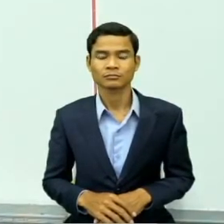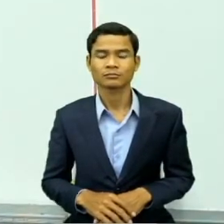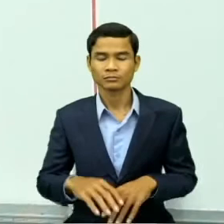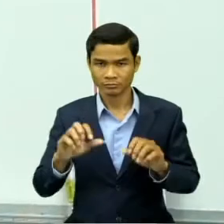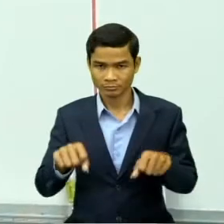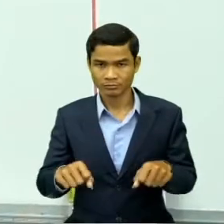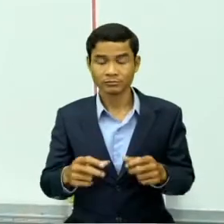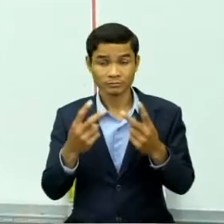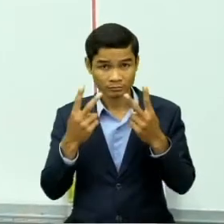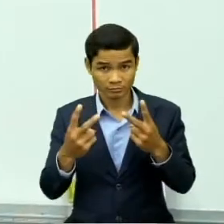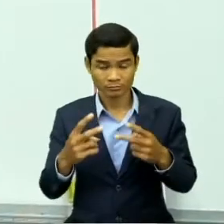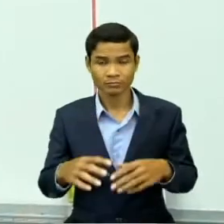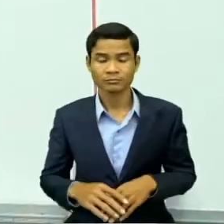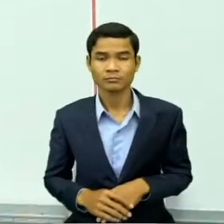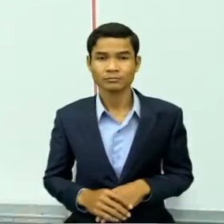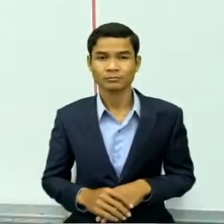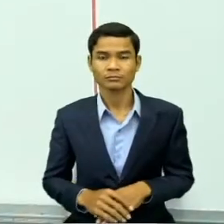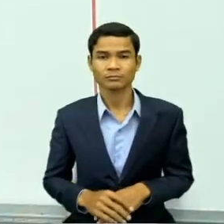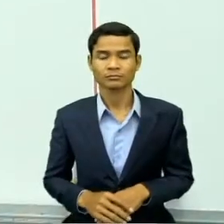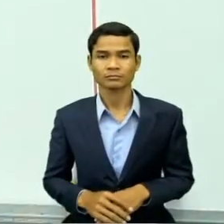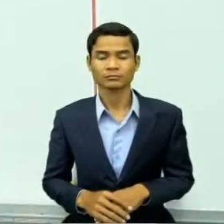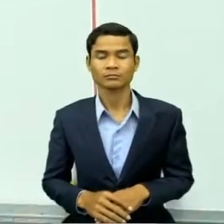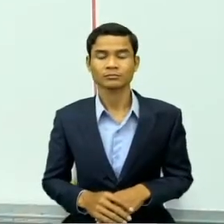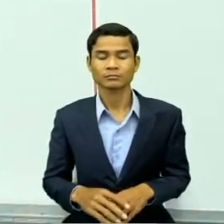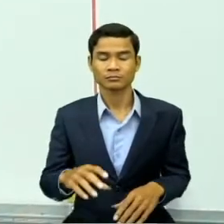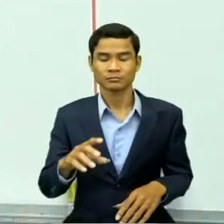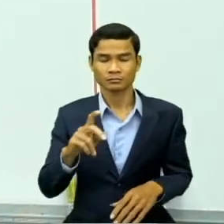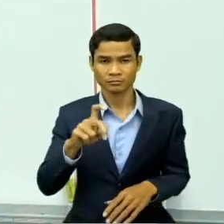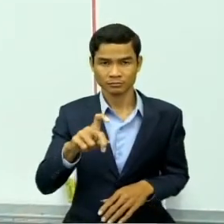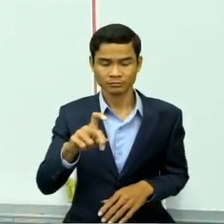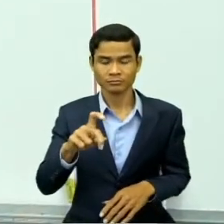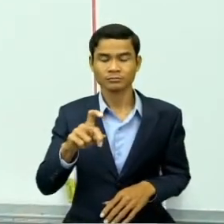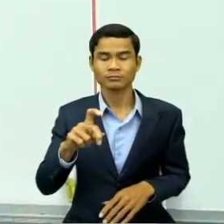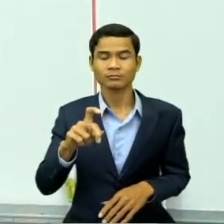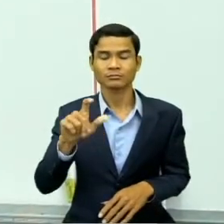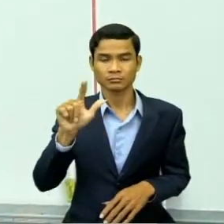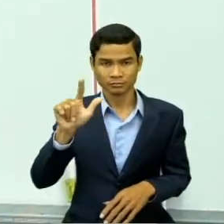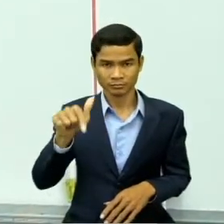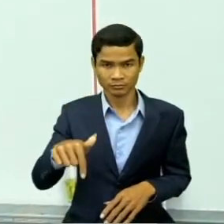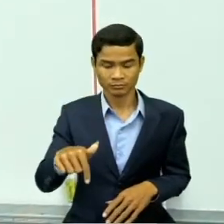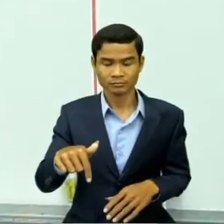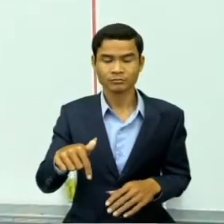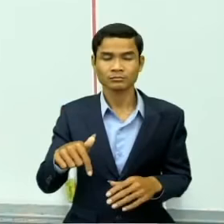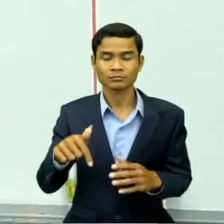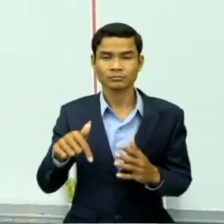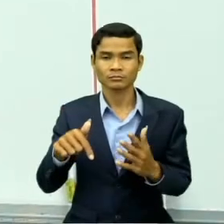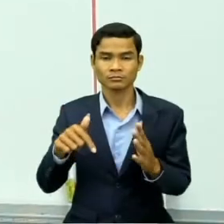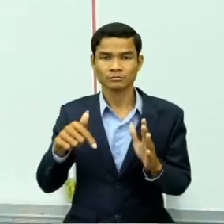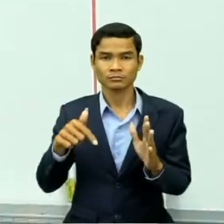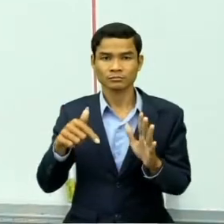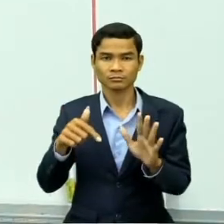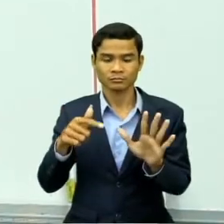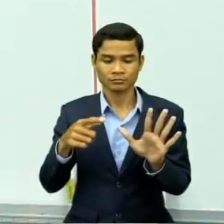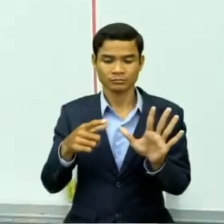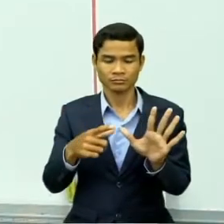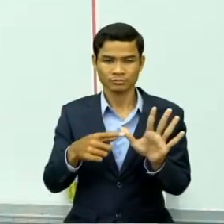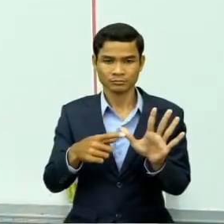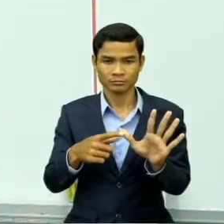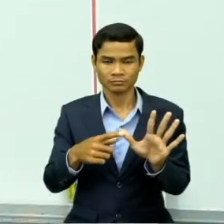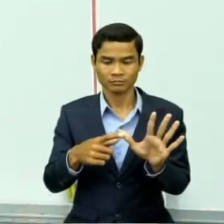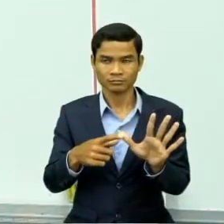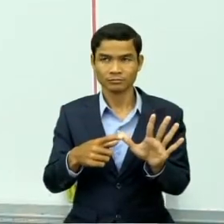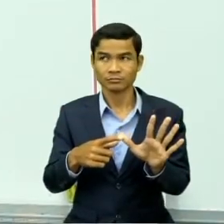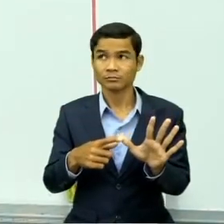chà tiến toán cho ý chìa chìa nâng bó